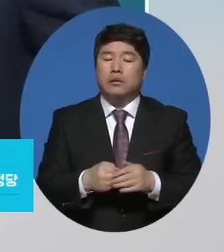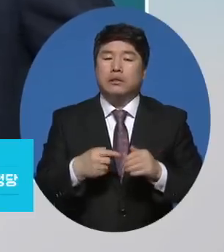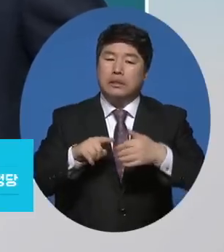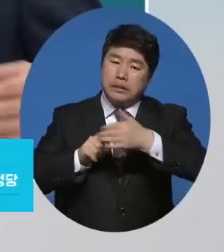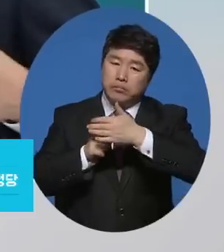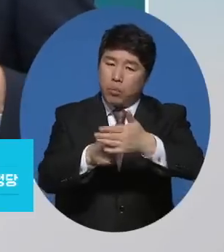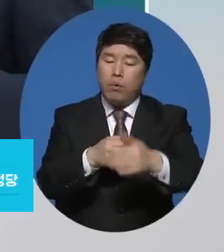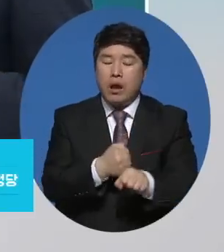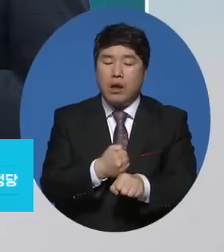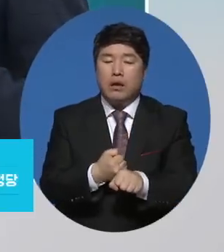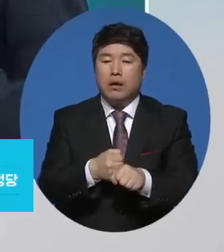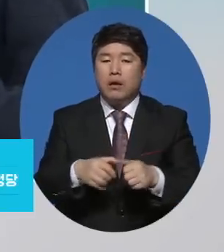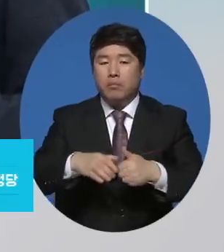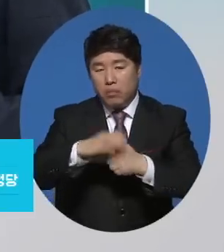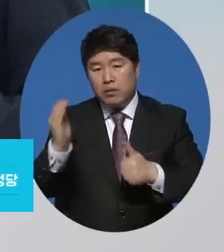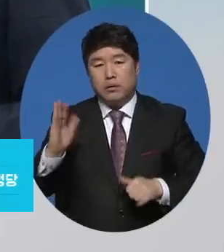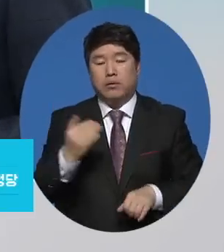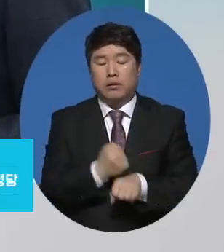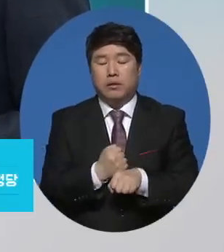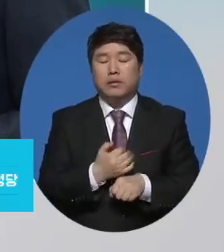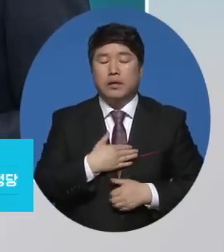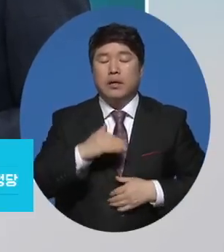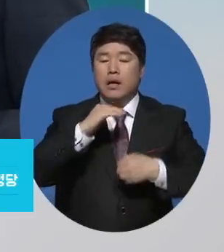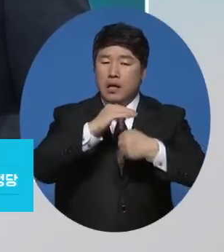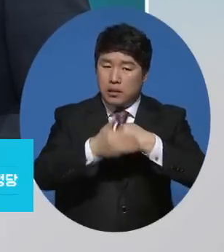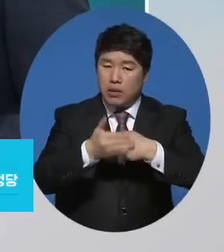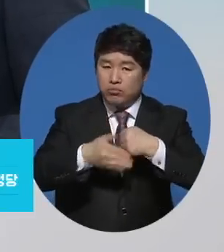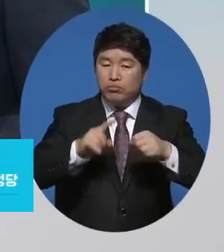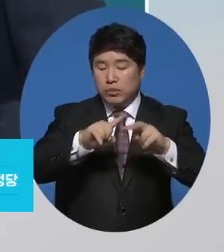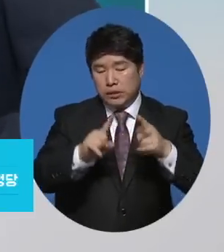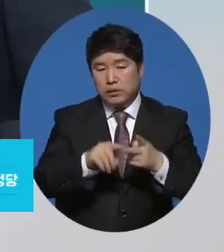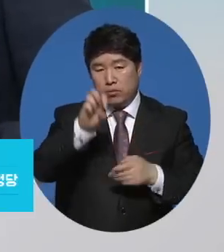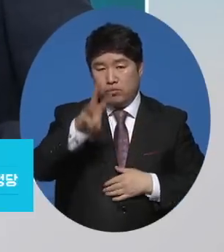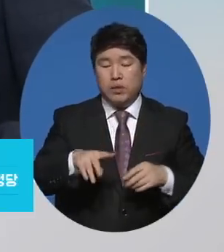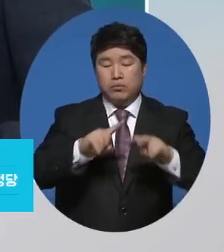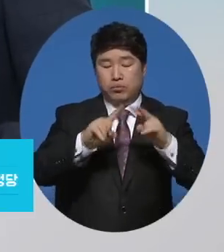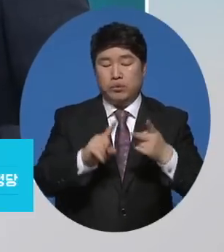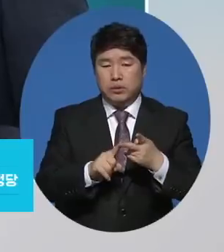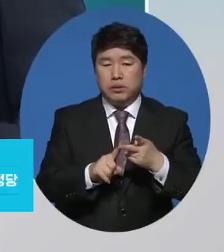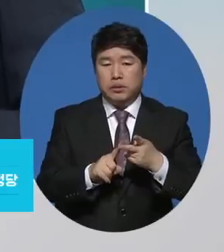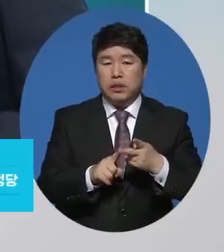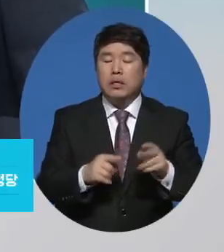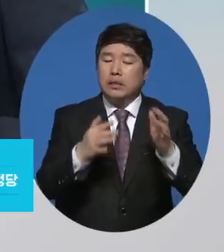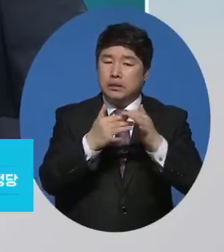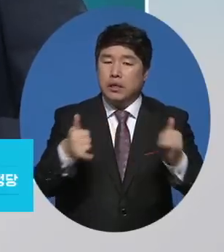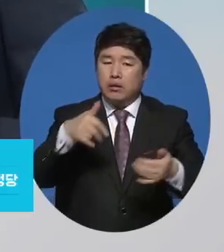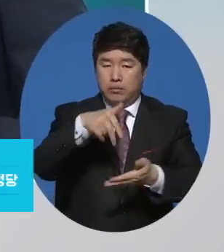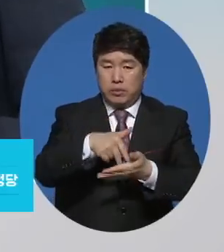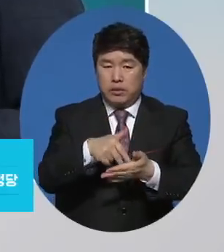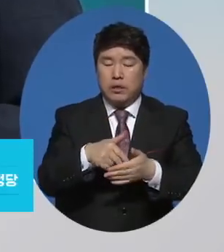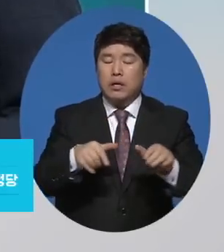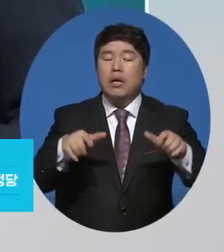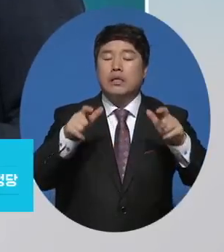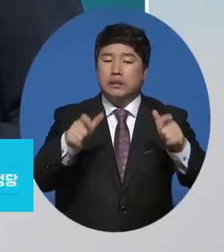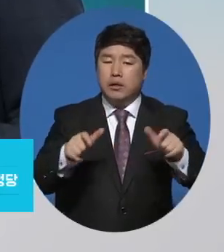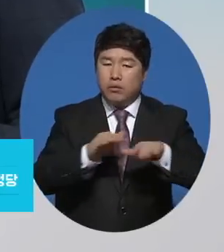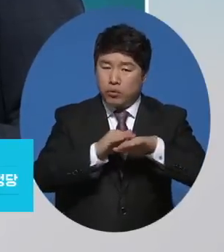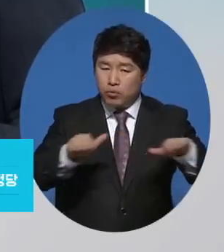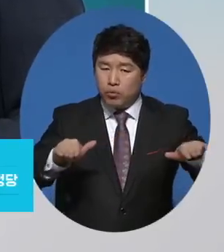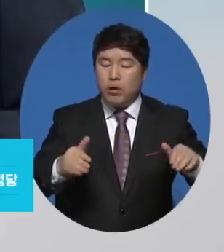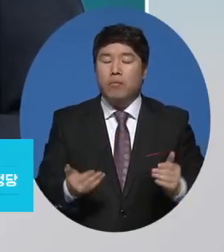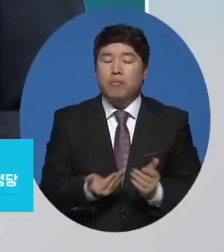하위고과 구든 주든 이런 지방에 있던 사람으로서 지역 균형 발전이나 지방